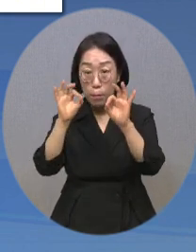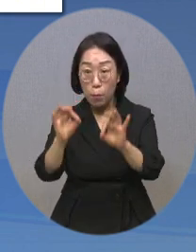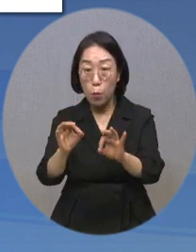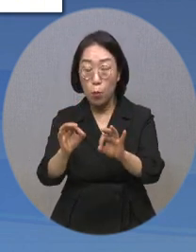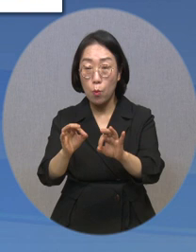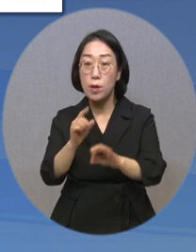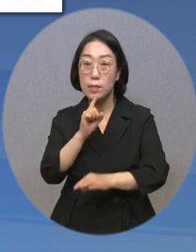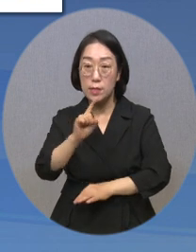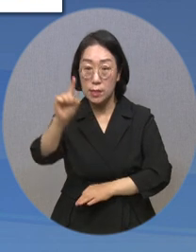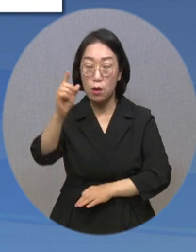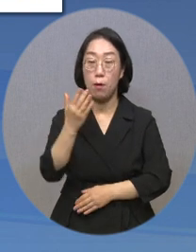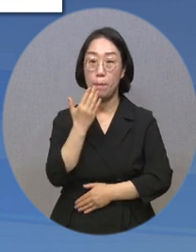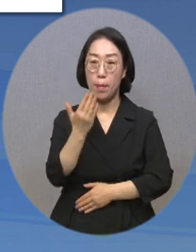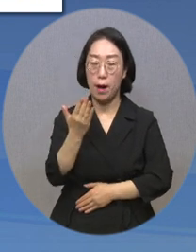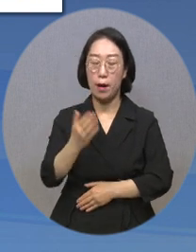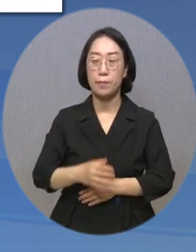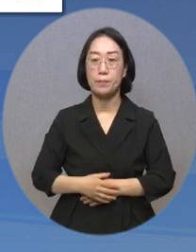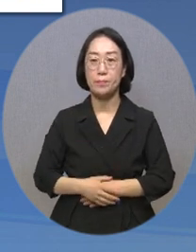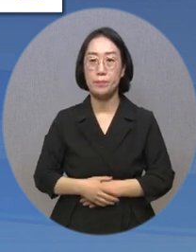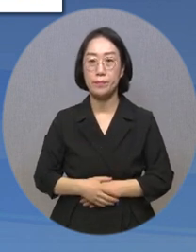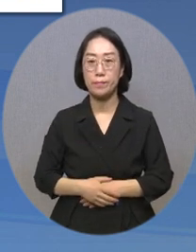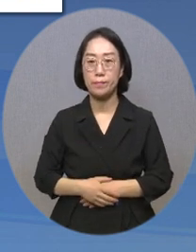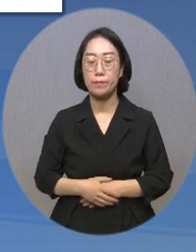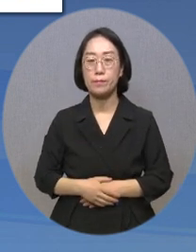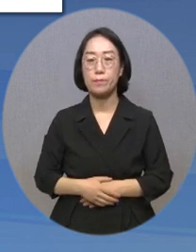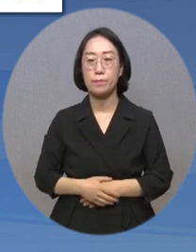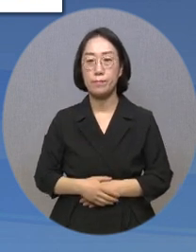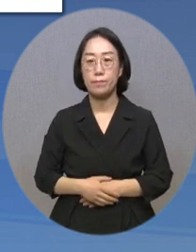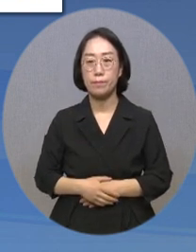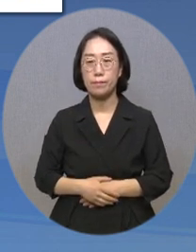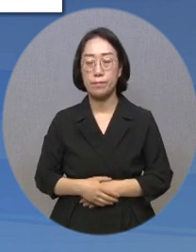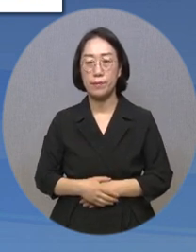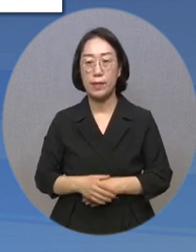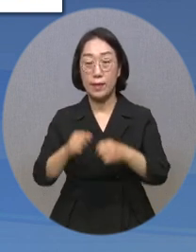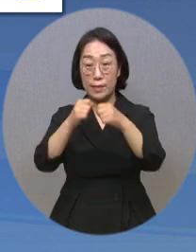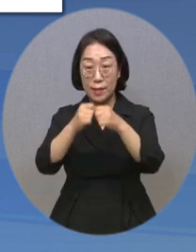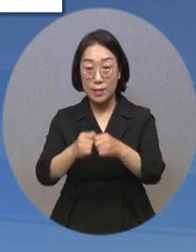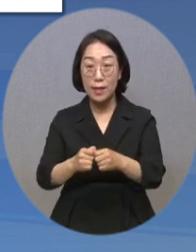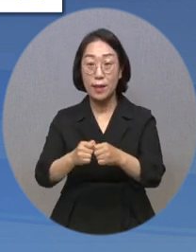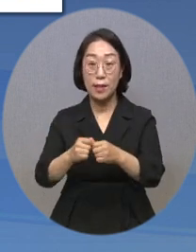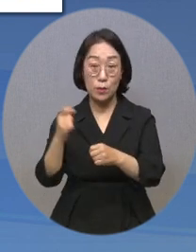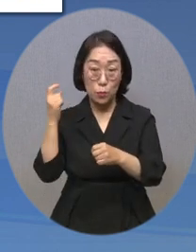전국청소년성문화센터 홈페이지에서 확인할 수 있습니다. 이 밖에 자세한